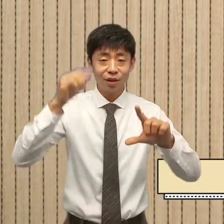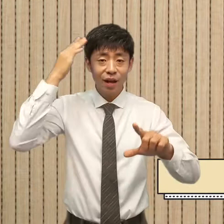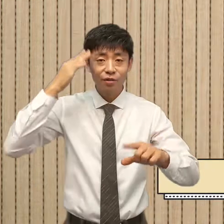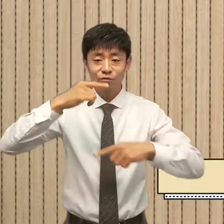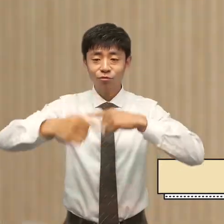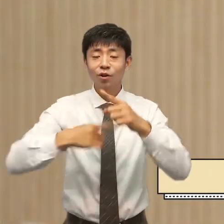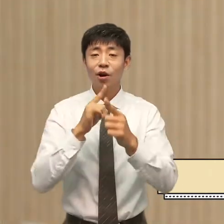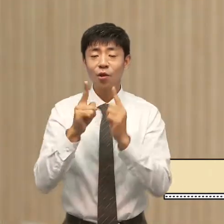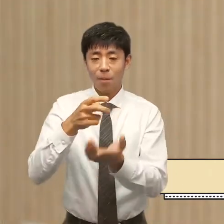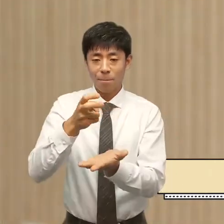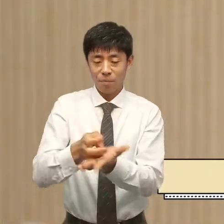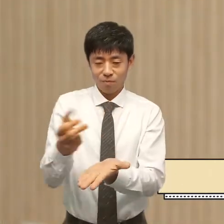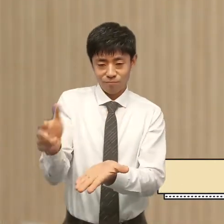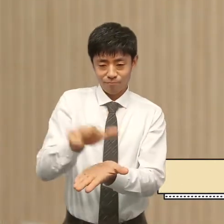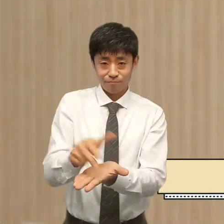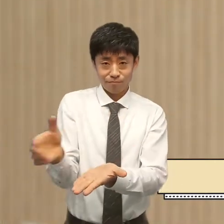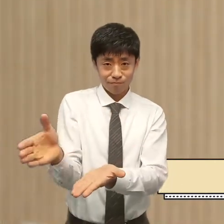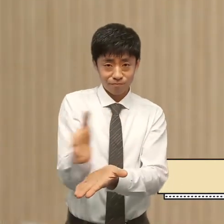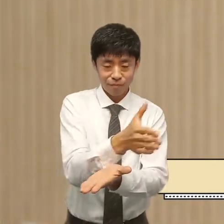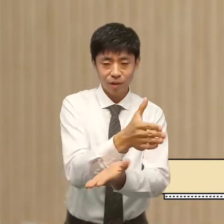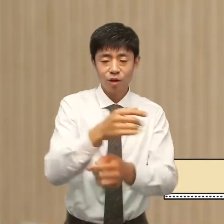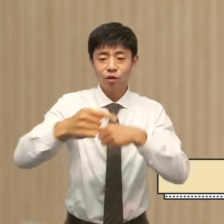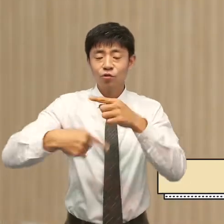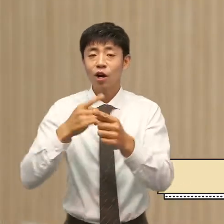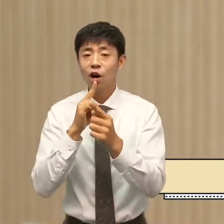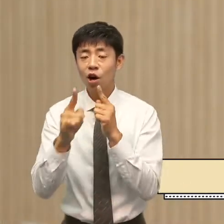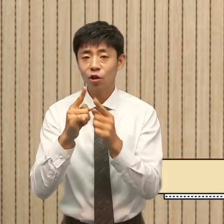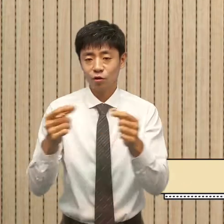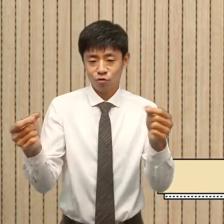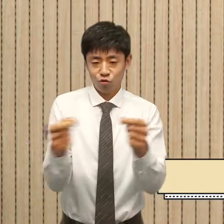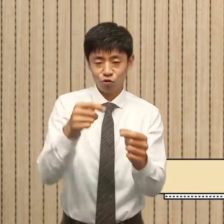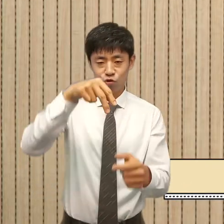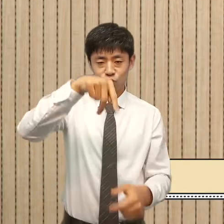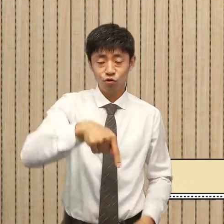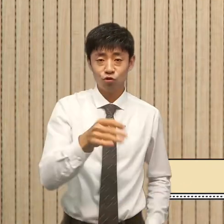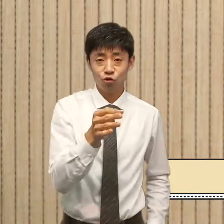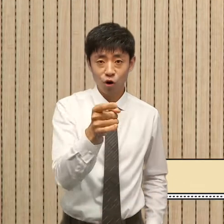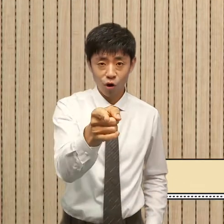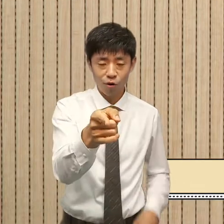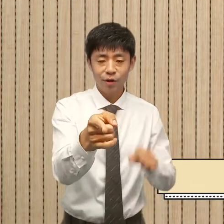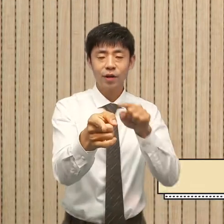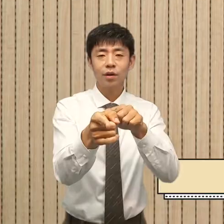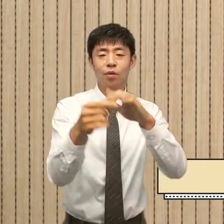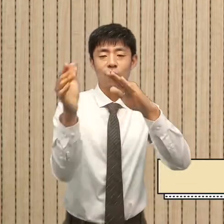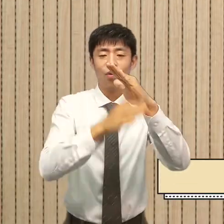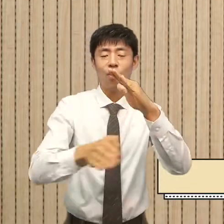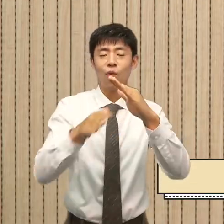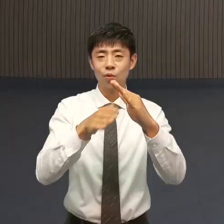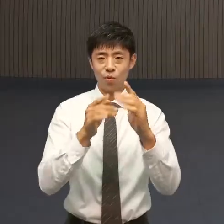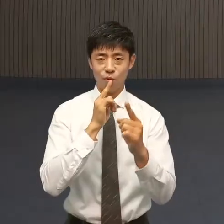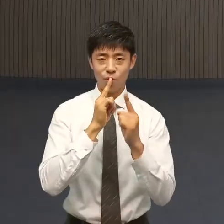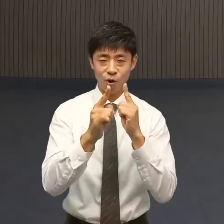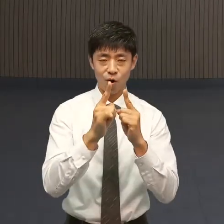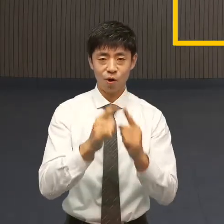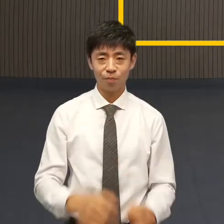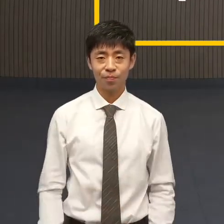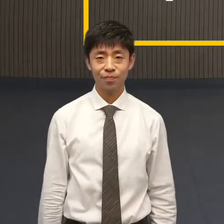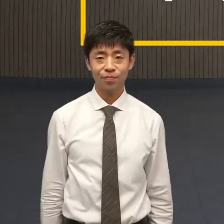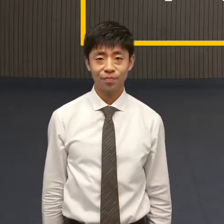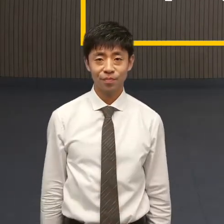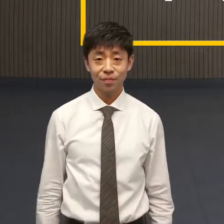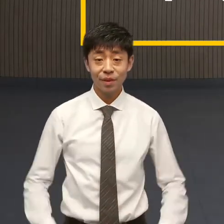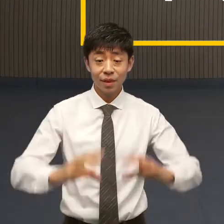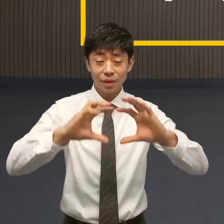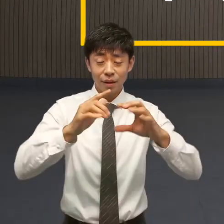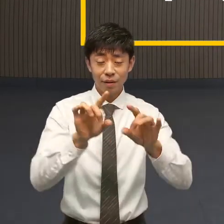제정이 되면서 수화언어, 줄여서 수어로 한국 수어 또한 공용어입니다. 각 나라마다